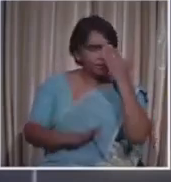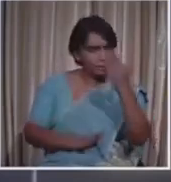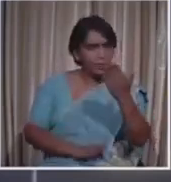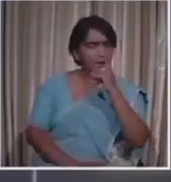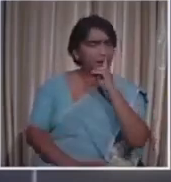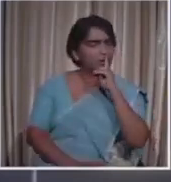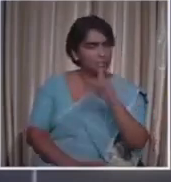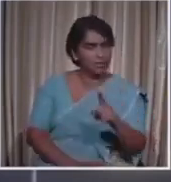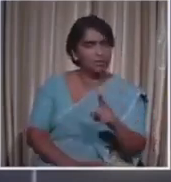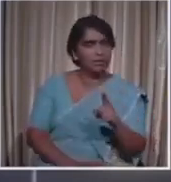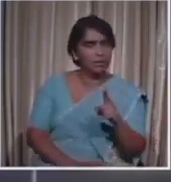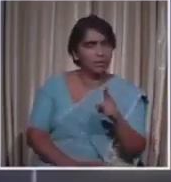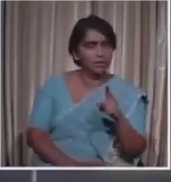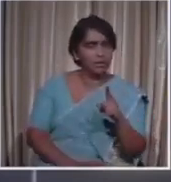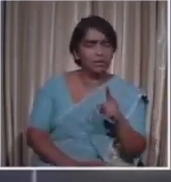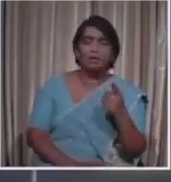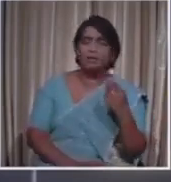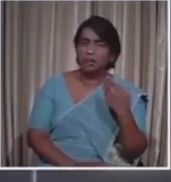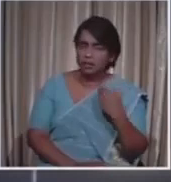කියන්න,